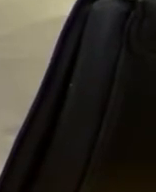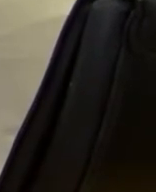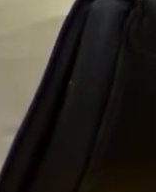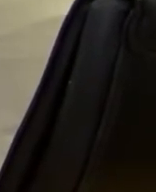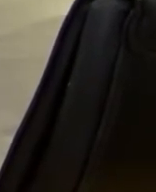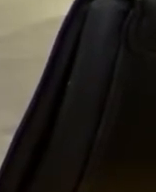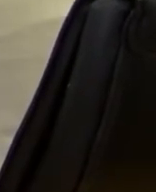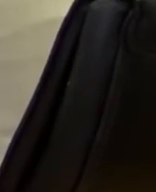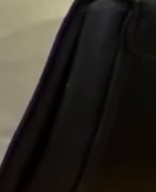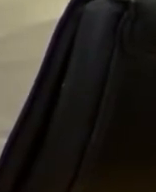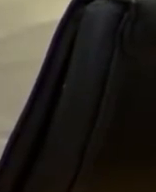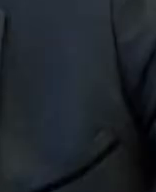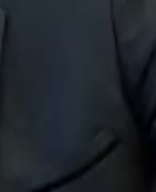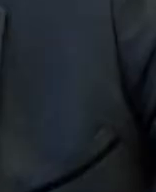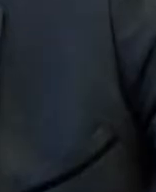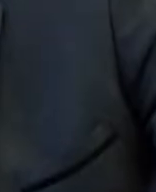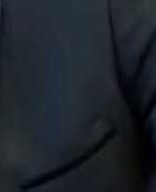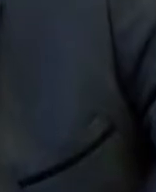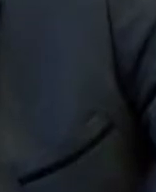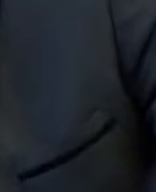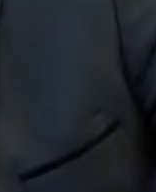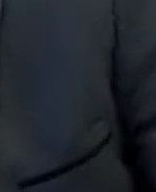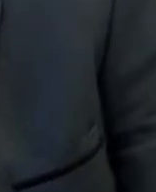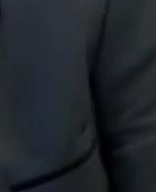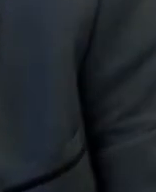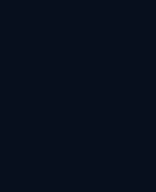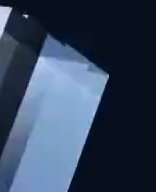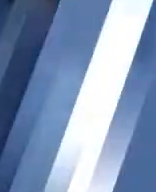internacional. Mariela Logroño, TVL Noticias.